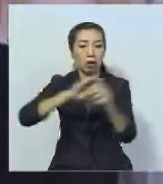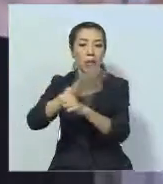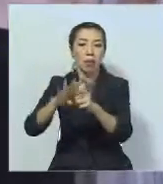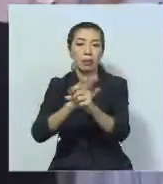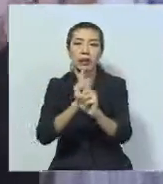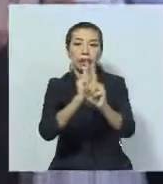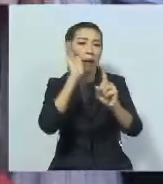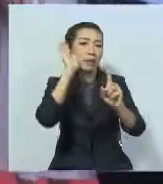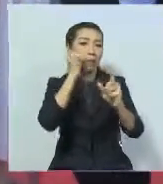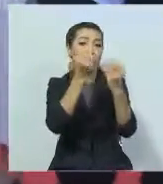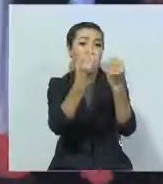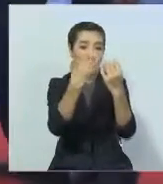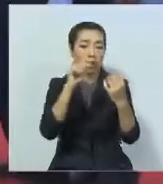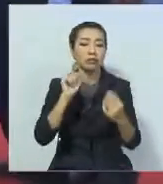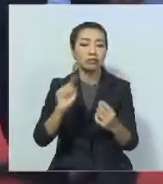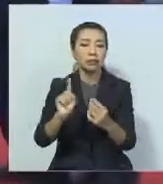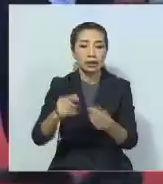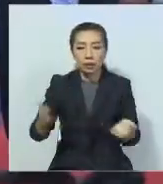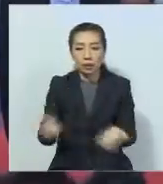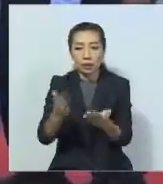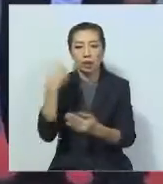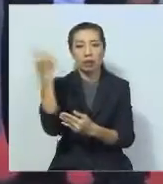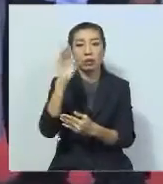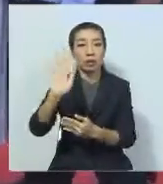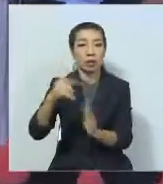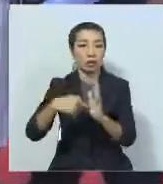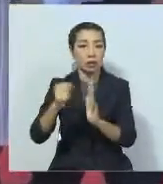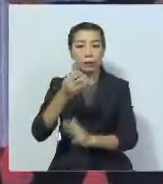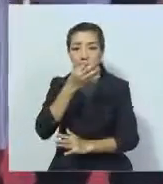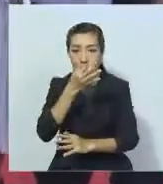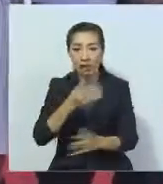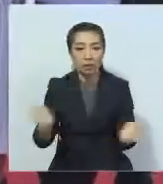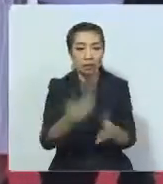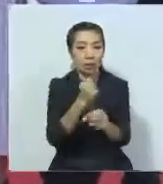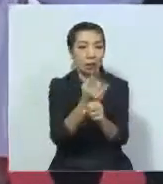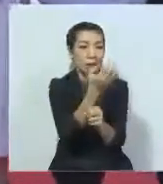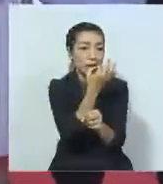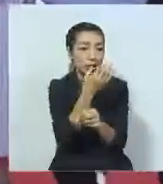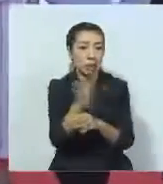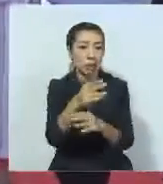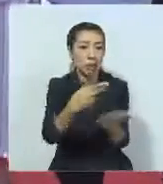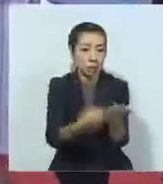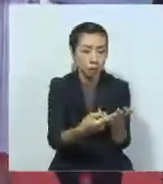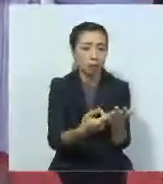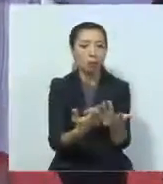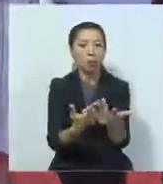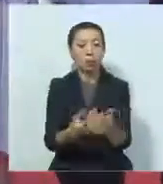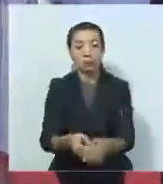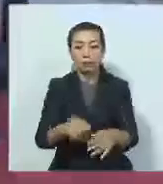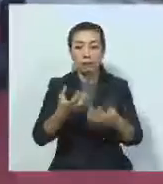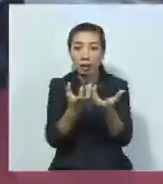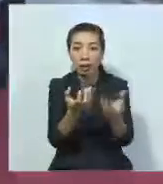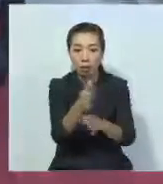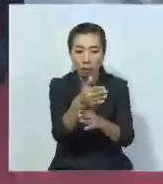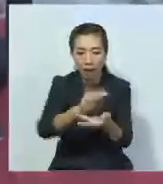พ่อสอนส่งเสริมการท่องเที่ยวจังหวัดสมุทรสาครสนับสนุนการประกอบอาชีพการทำประมงและธุรกิจการแปรรูปอาหารทะ